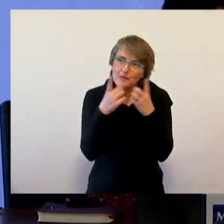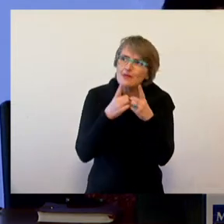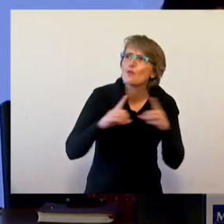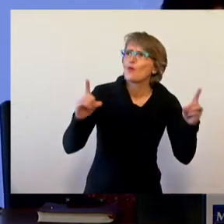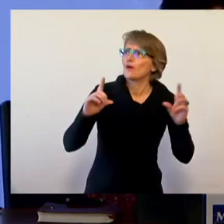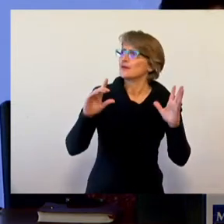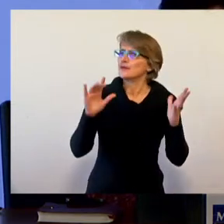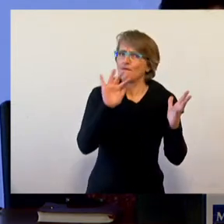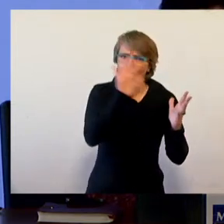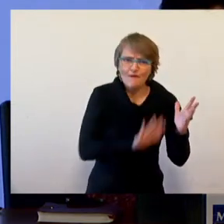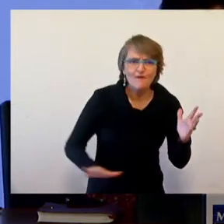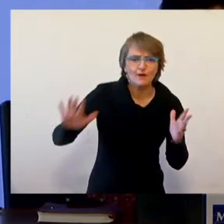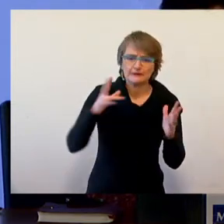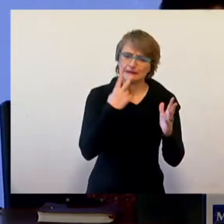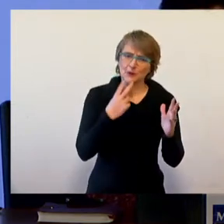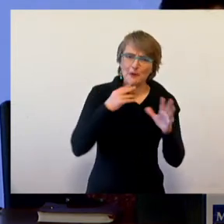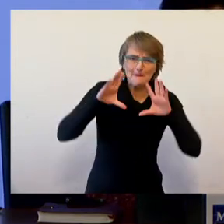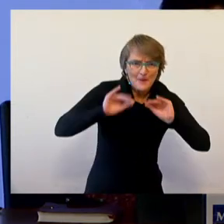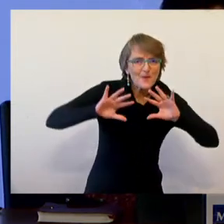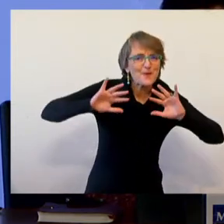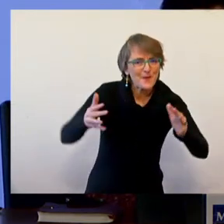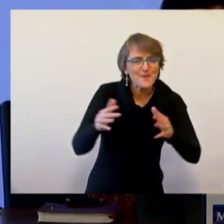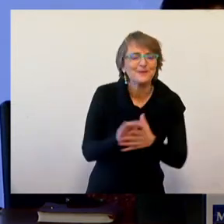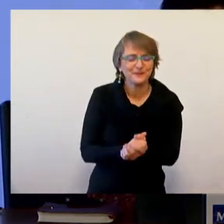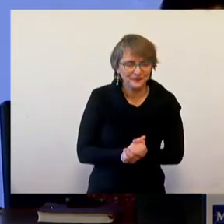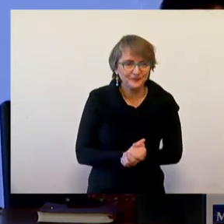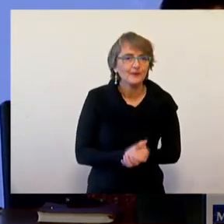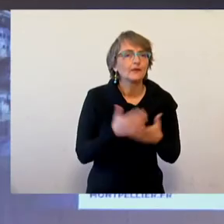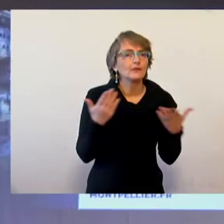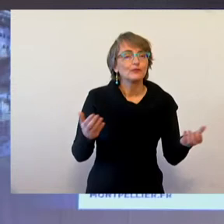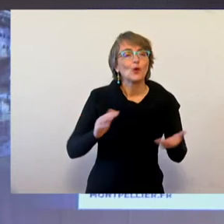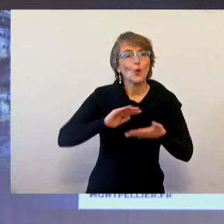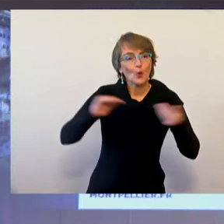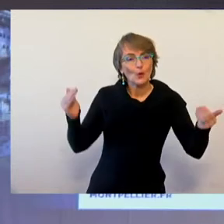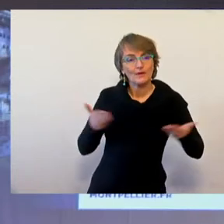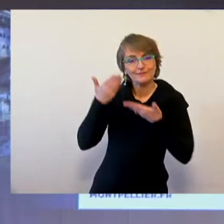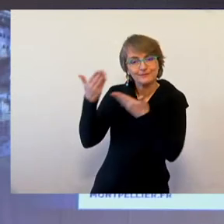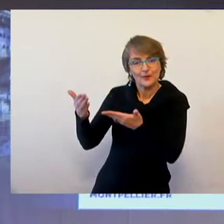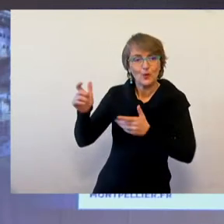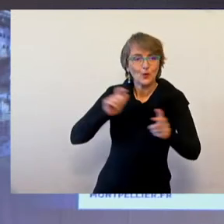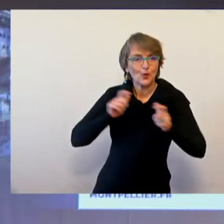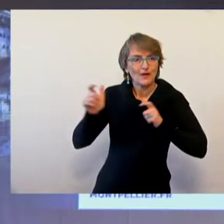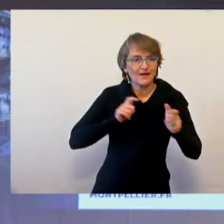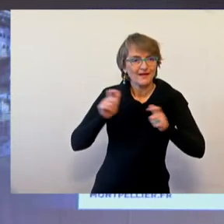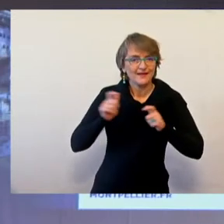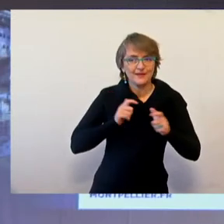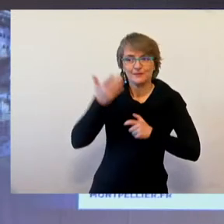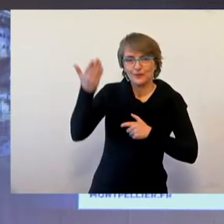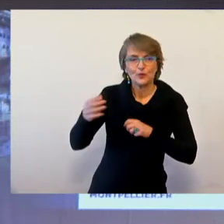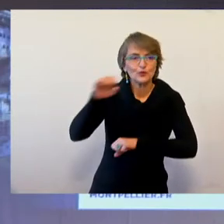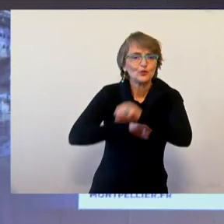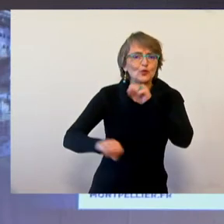de conseil. Je propose de donner la parole à notre collègue Sofiane Mansouria pour qu'il procède à l'appel.